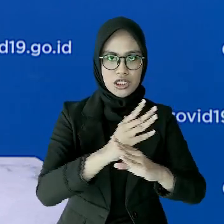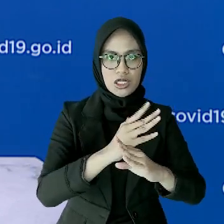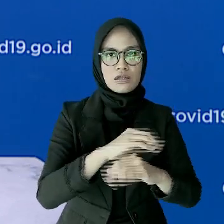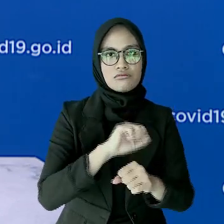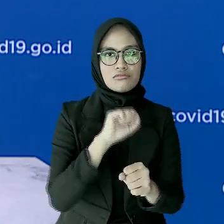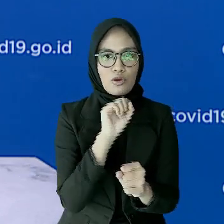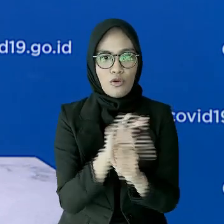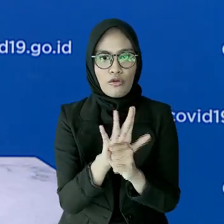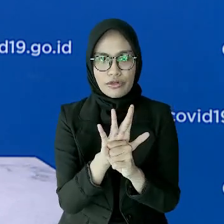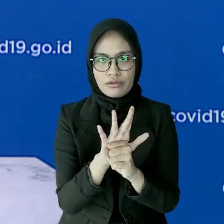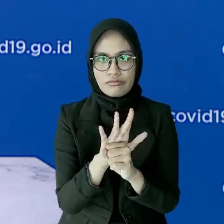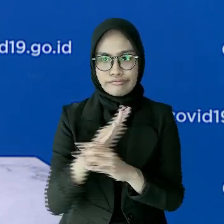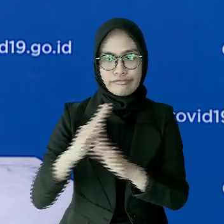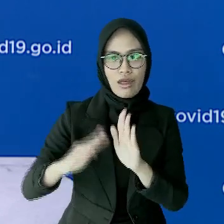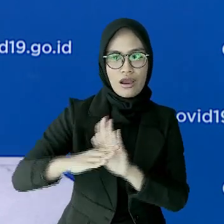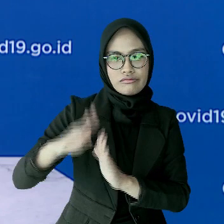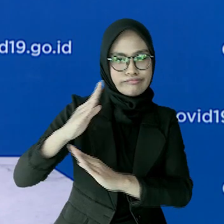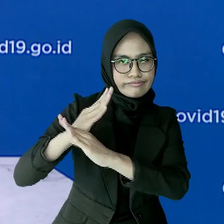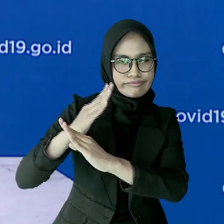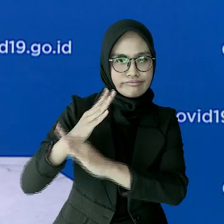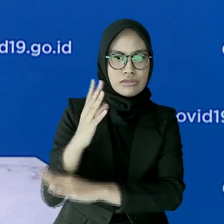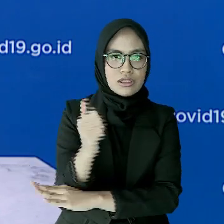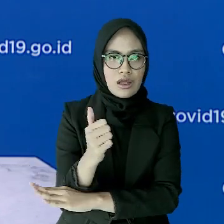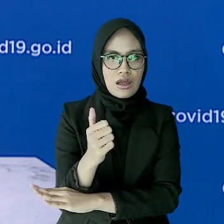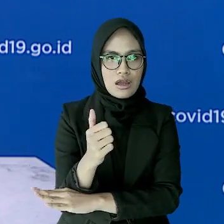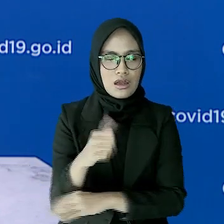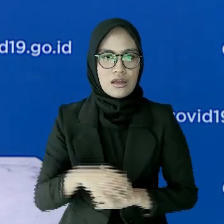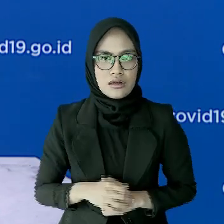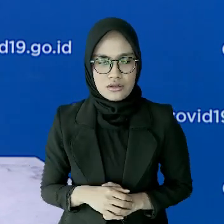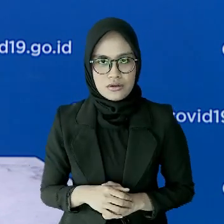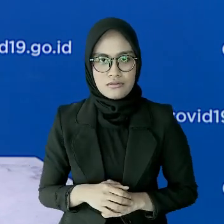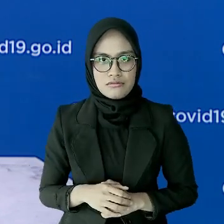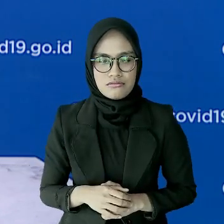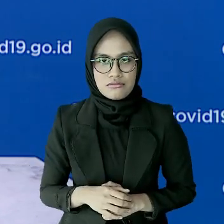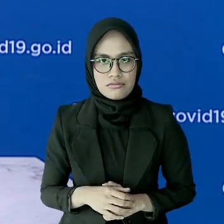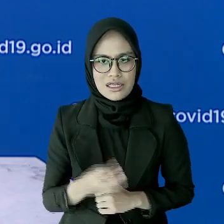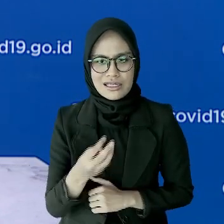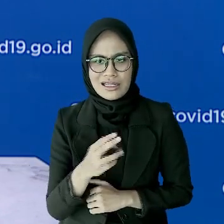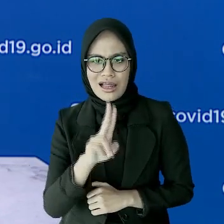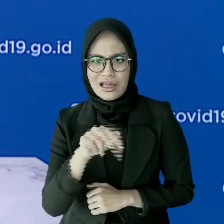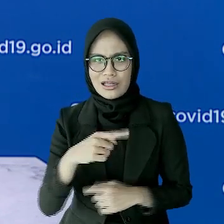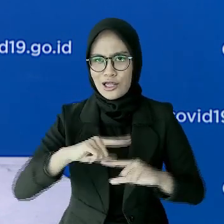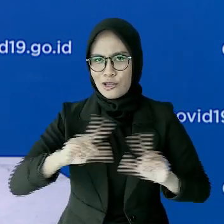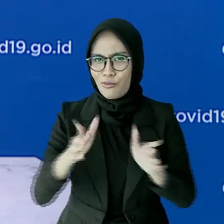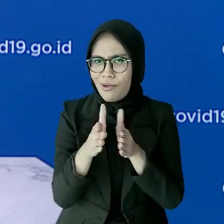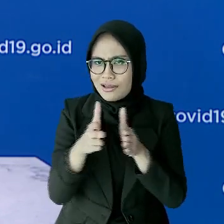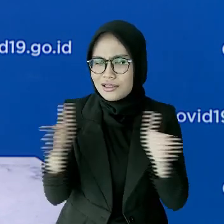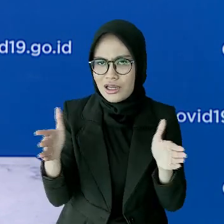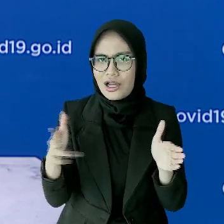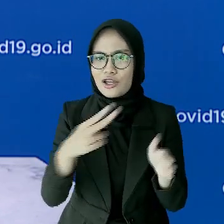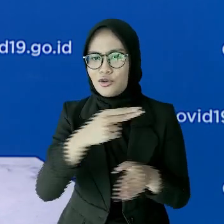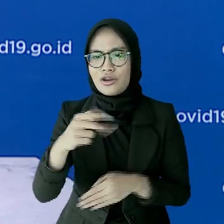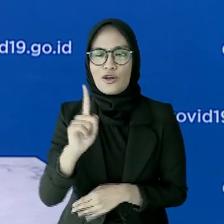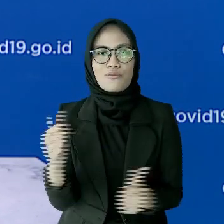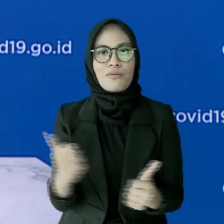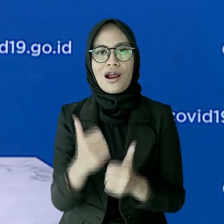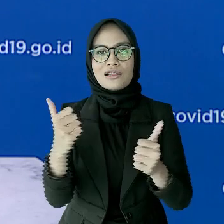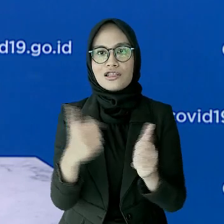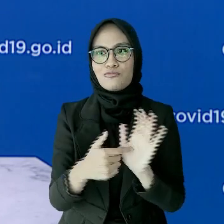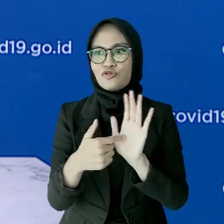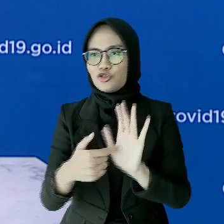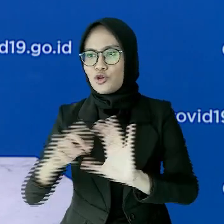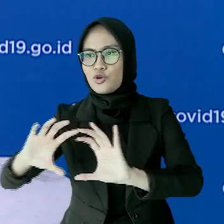lonjakan kasus walau memasuki periode libur panjang. Saya pun meminta masyarakat Indonesia